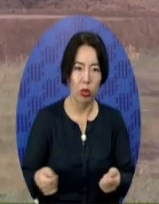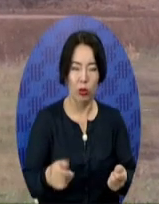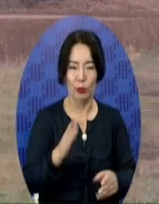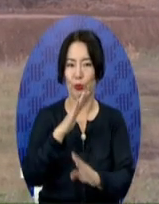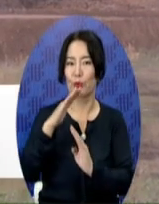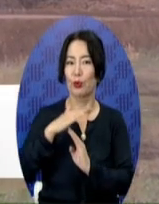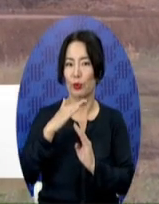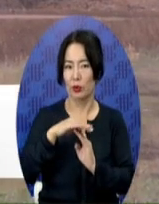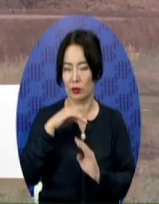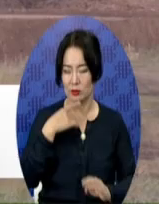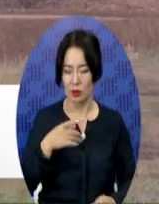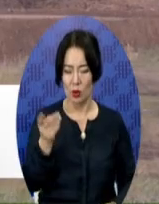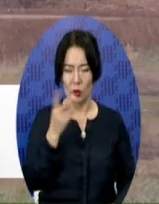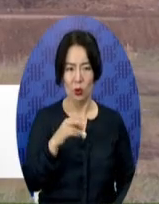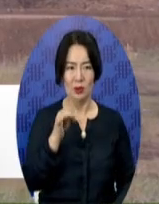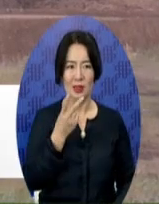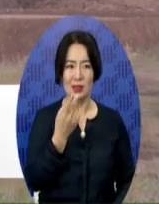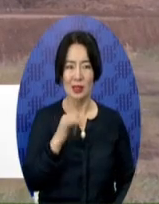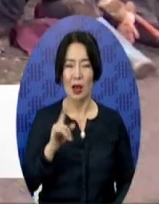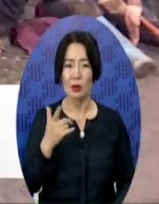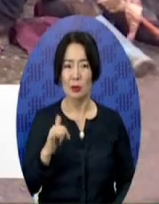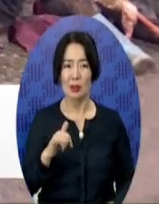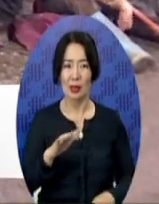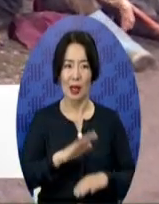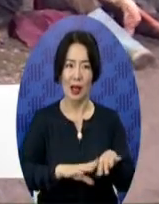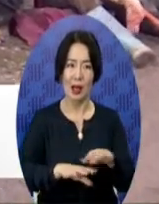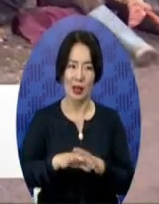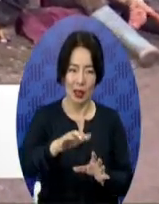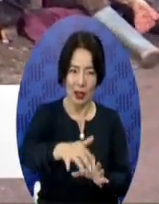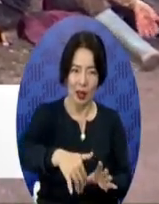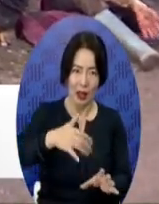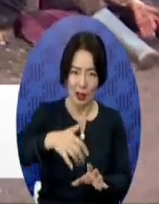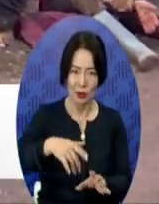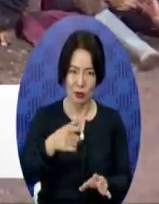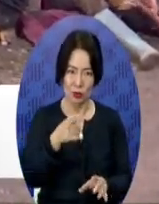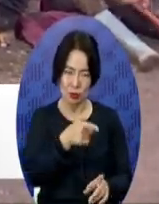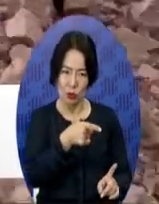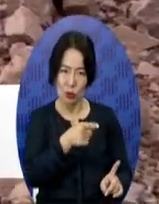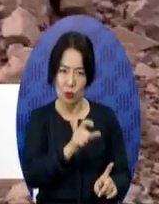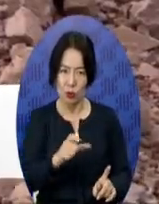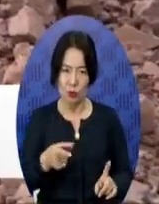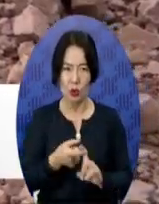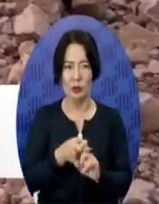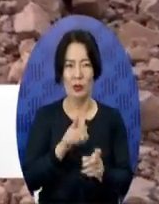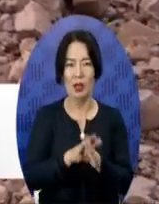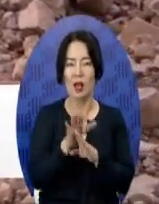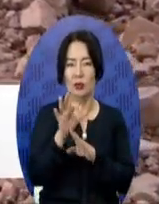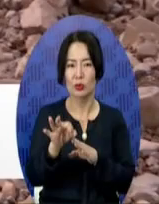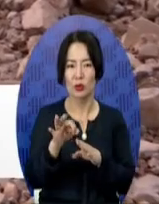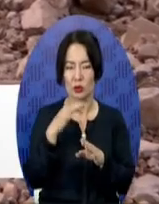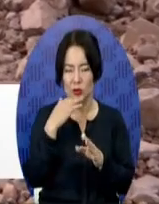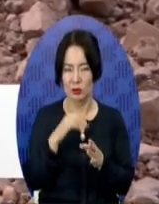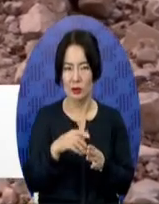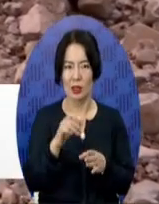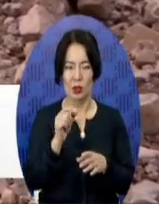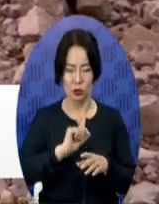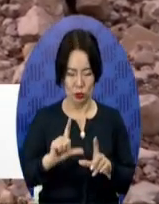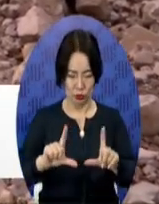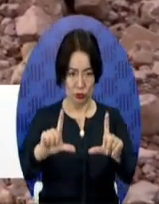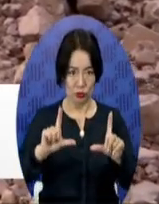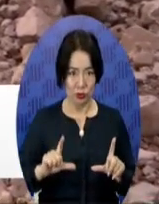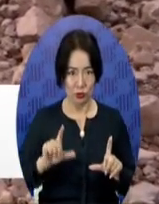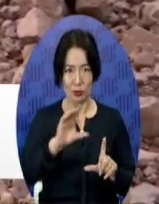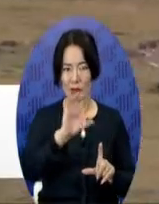Үндэсний аюулгүй байдлын зөвлөл гар аргаар ашиглалт малтмал олборлогчдын тухай албан ёсоор зөвлөмж гаргахаар шийджээ. Учир нь ашиглалтын тусгай зөвшөөрөл эзэмшигч